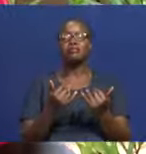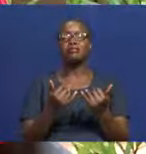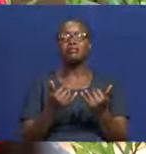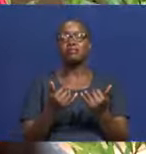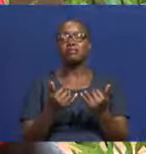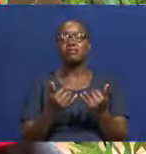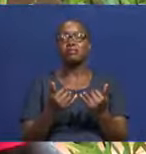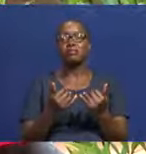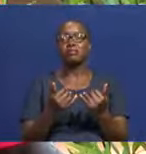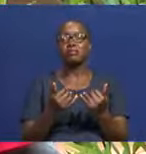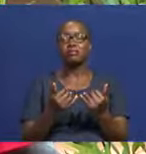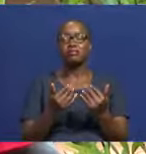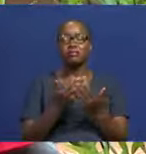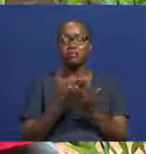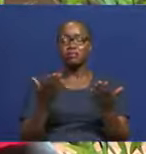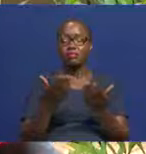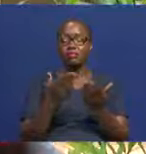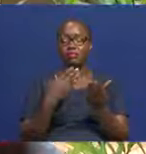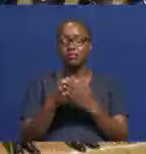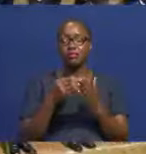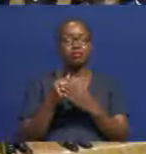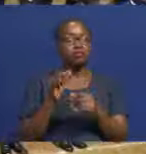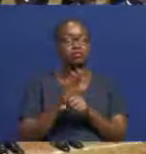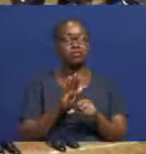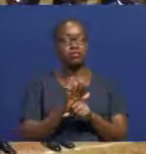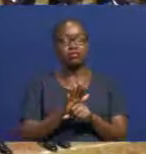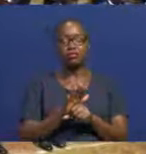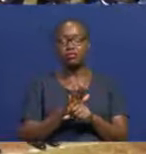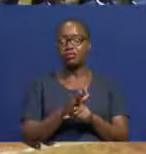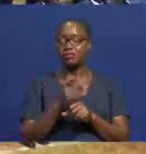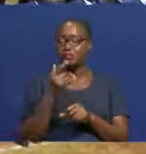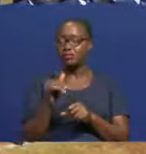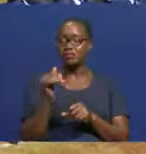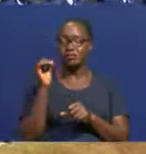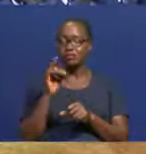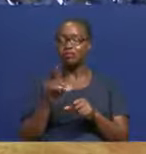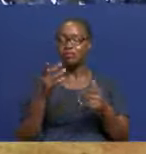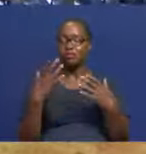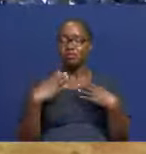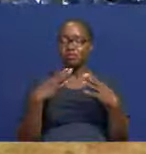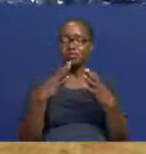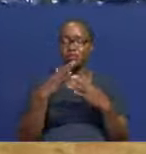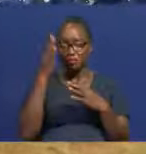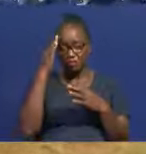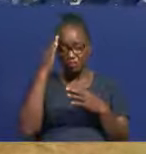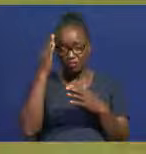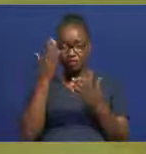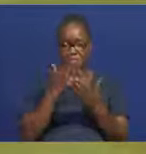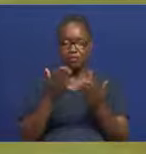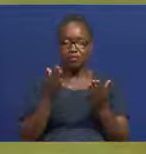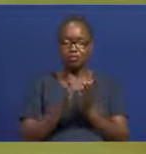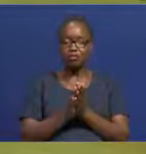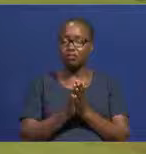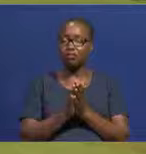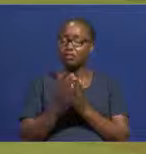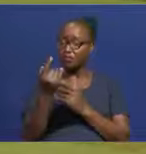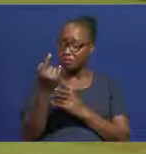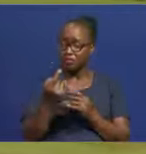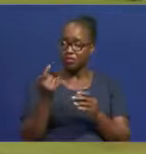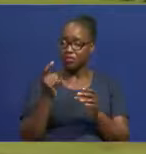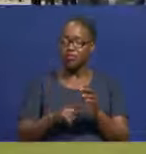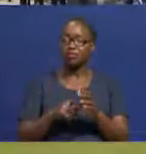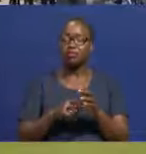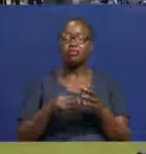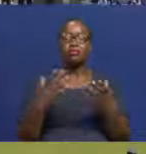Sasa huko pesa ni nzuri. Wawe ni watu ambao watajua watatoka huko na watakuja huko,